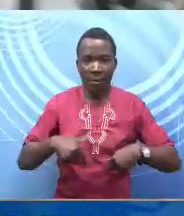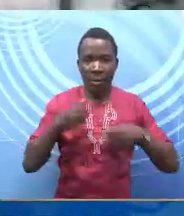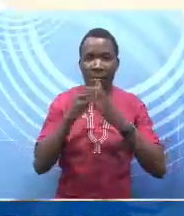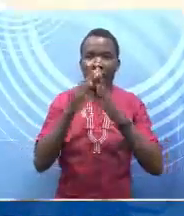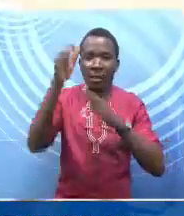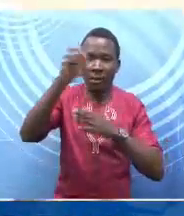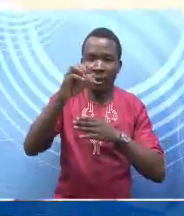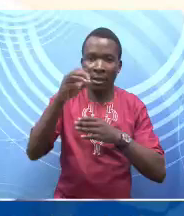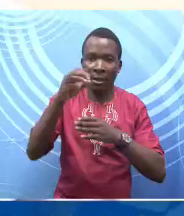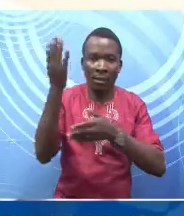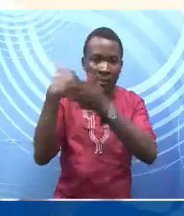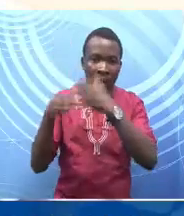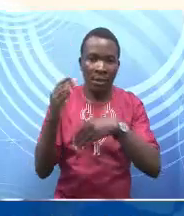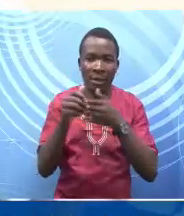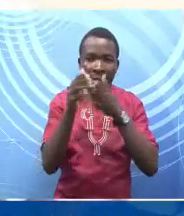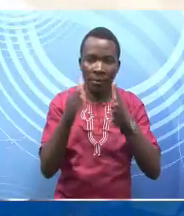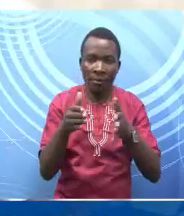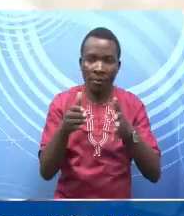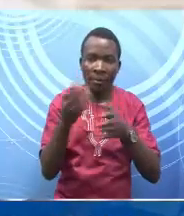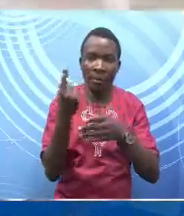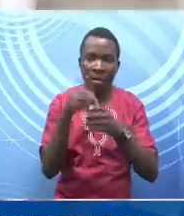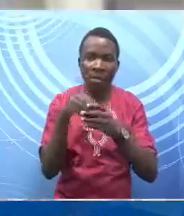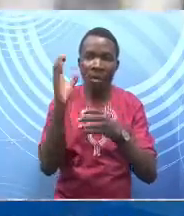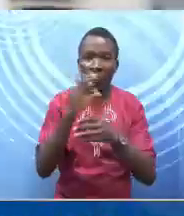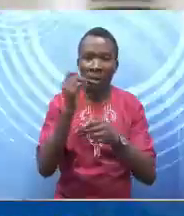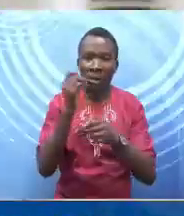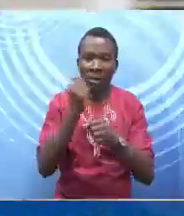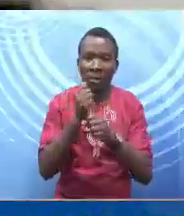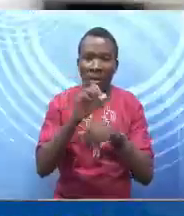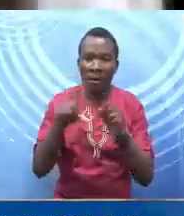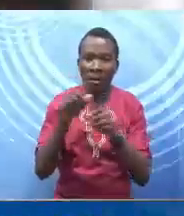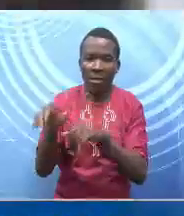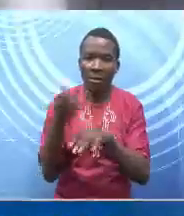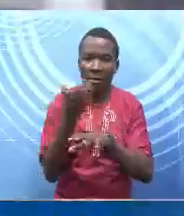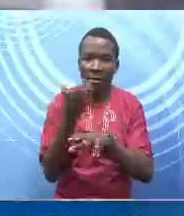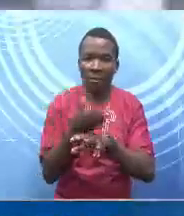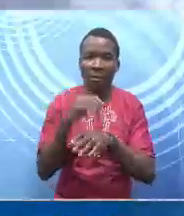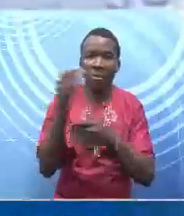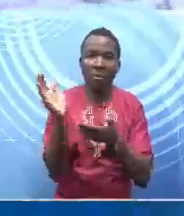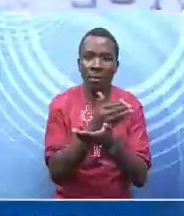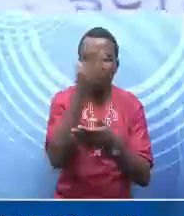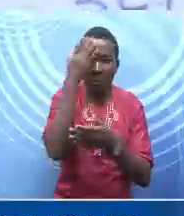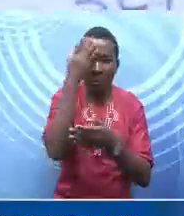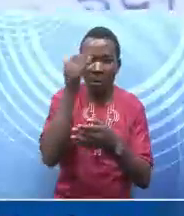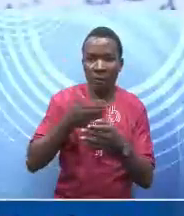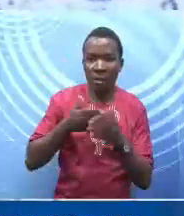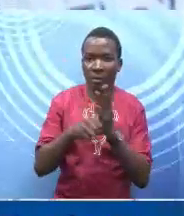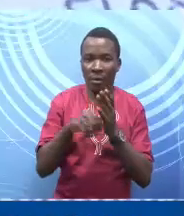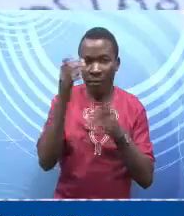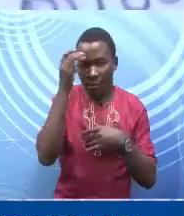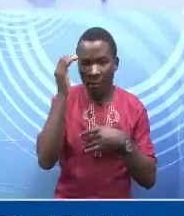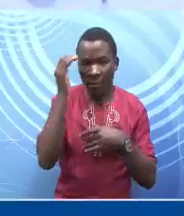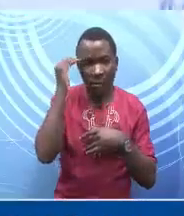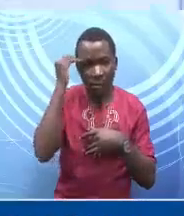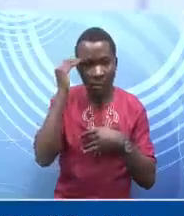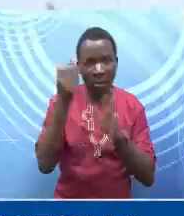kuba umuyobozi w'umwe muri koperative zikora ibijyanye na kariyeri ariko baza gusaba ko akurwa kuri uwo mwanya kubera ko yari afite ikibazo cy'uburwayi bwo mu mutwe. Kubirebana